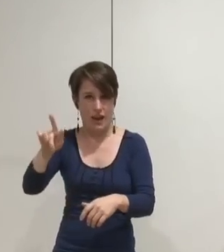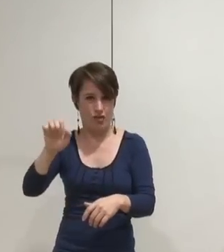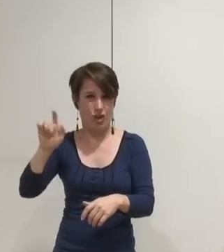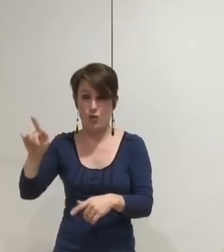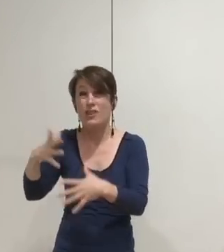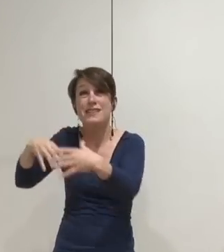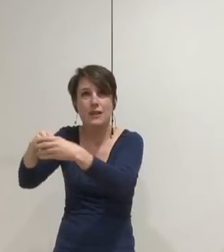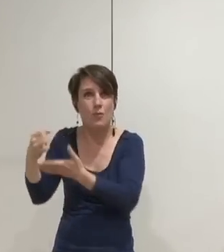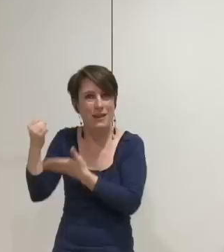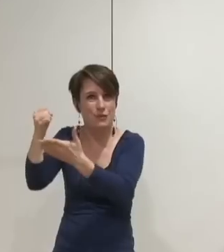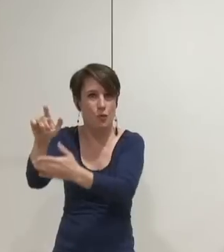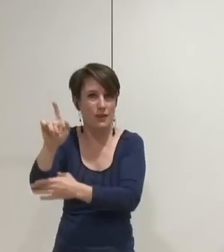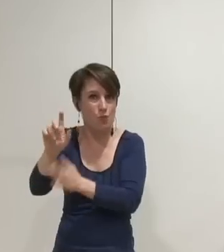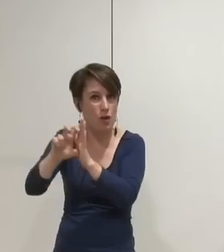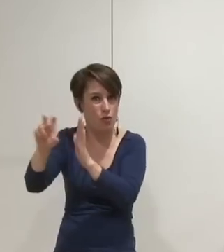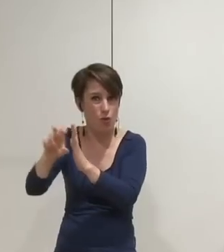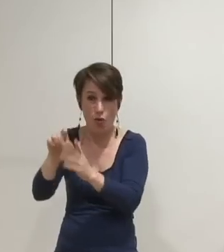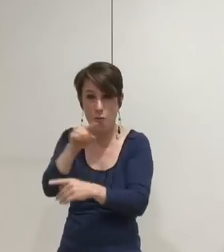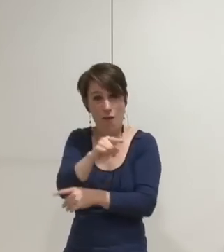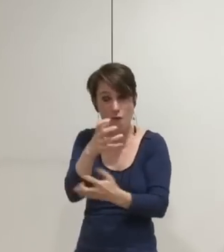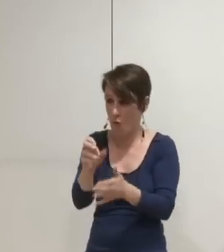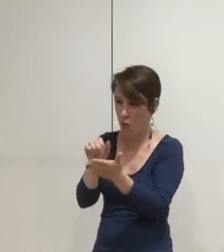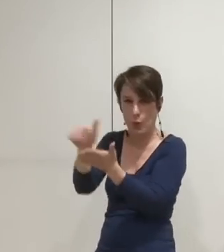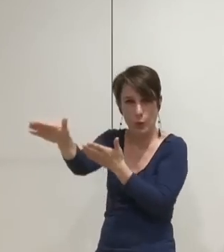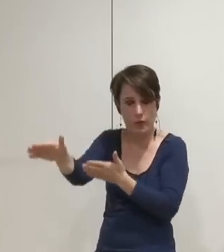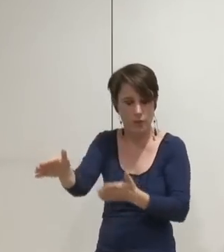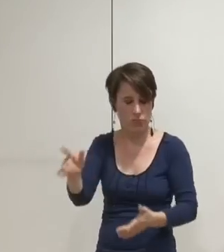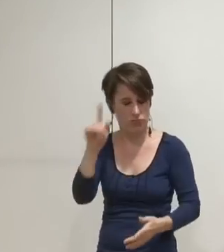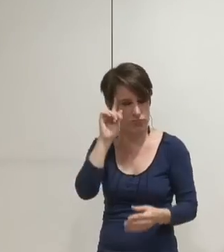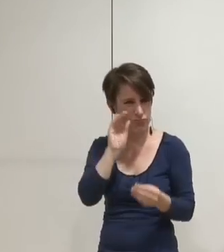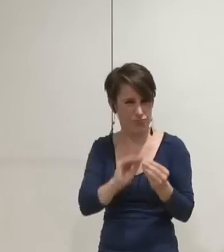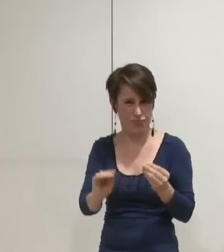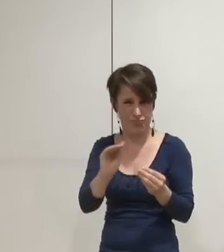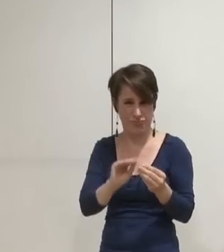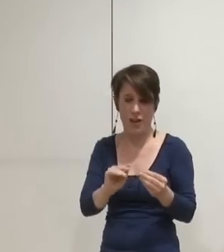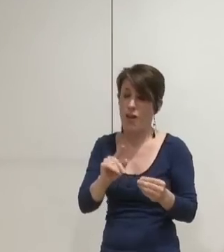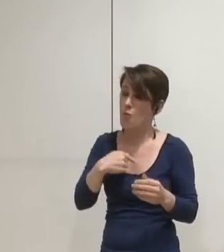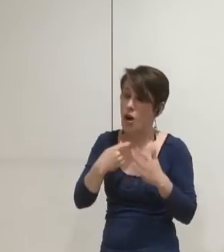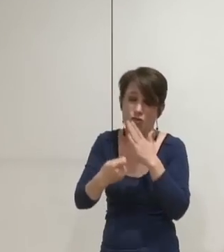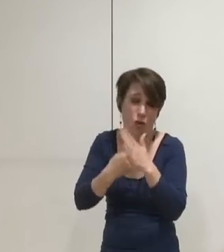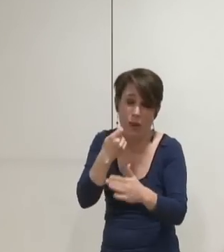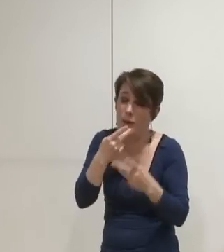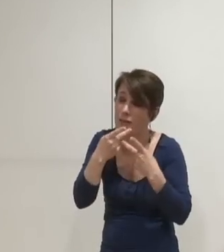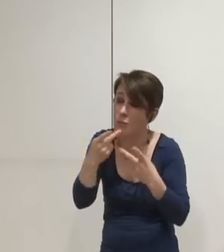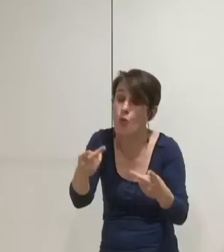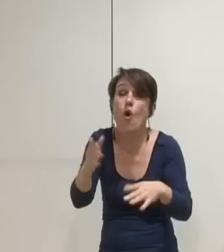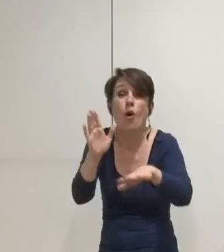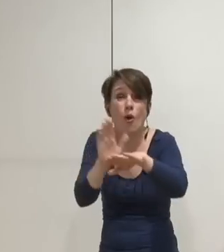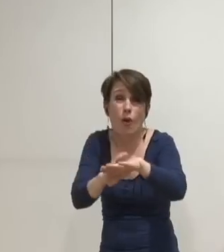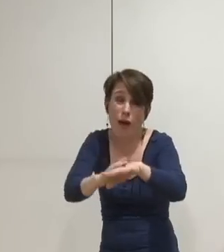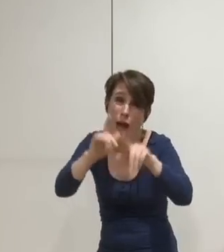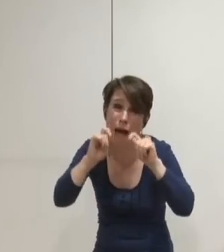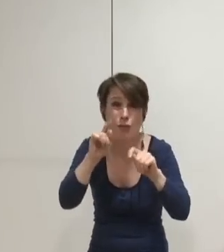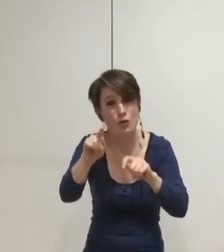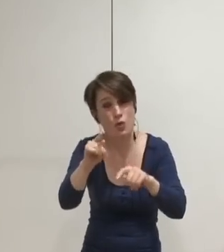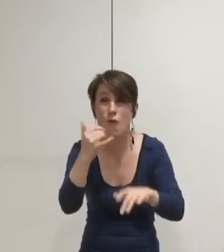et là je vous le redis d'autres vous l'ont dit mais nous pensons que vous commettez une grave erreur entendez-le c'est